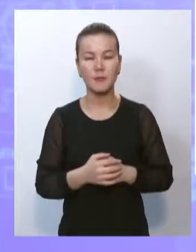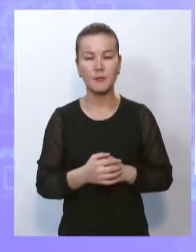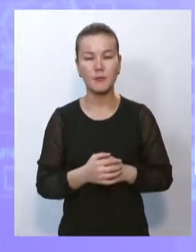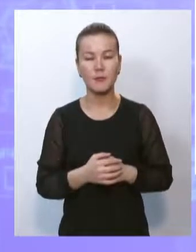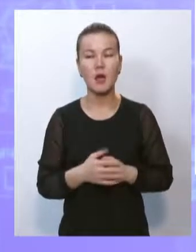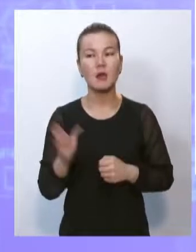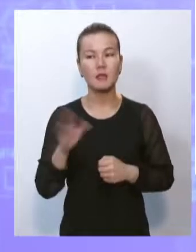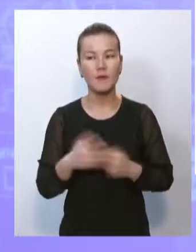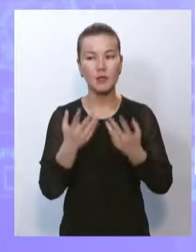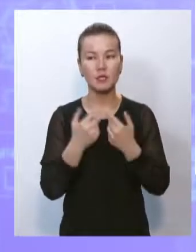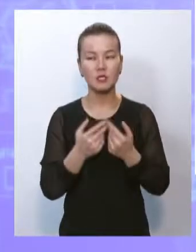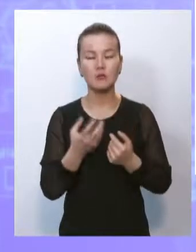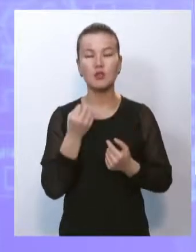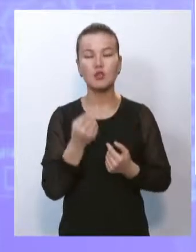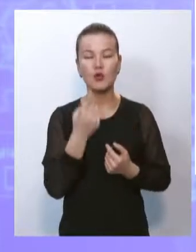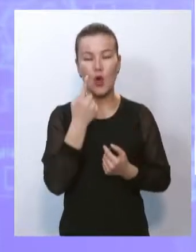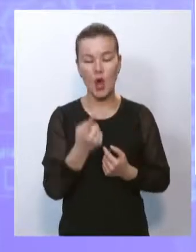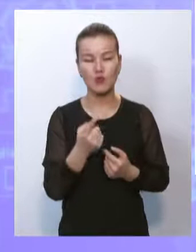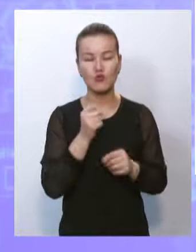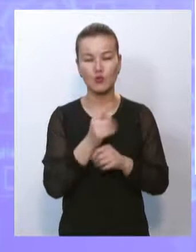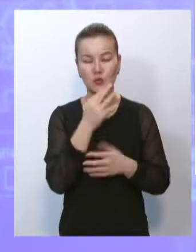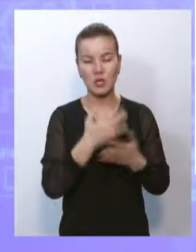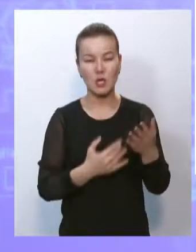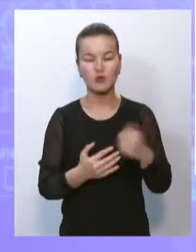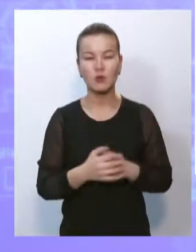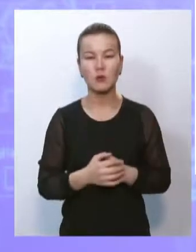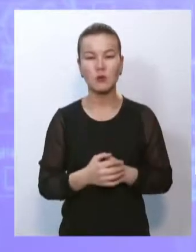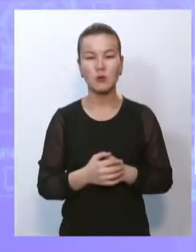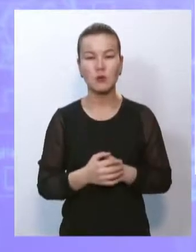давайте решим ещё одну задачу